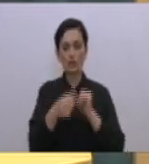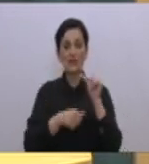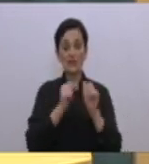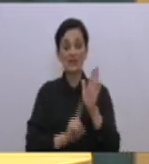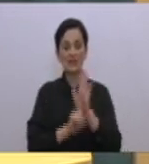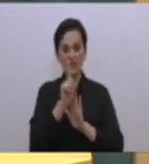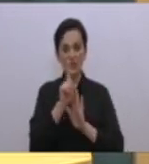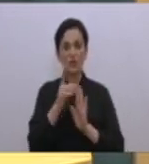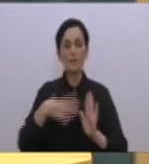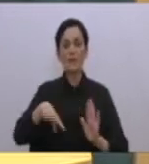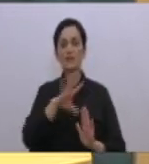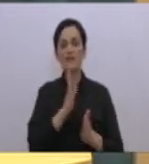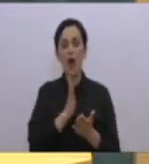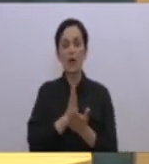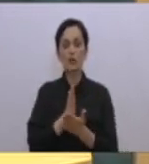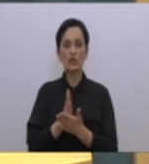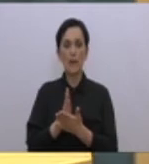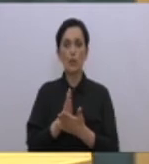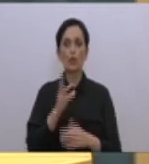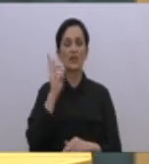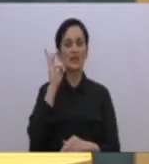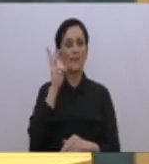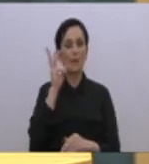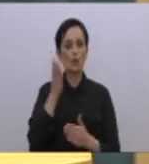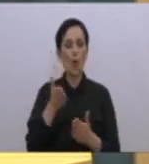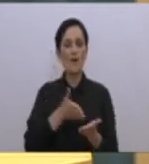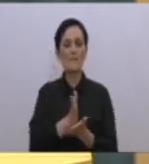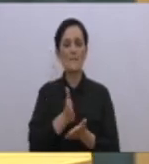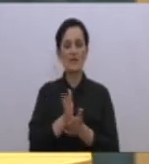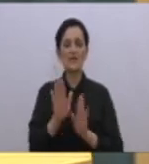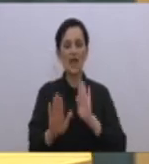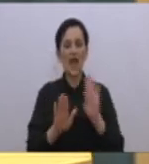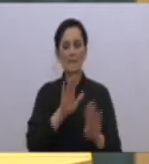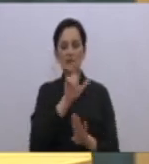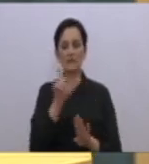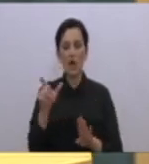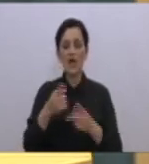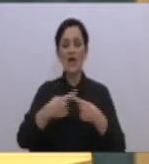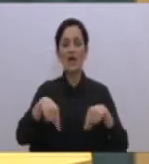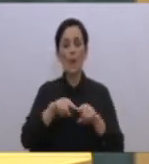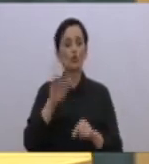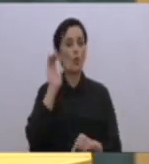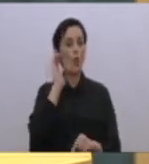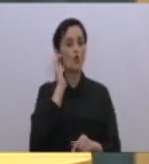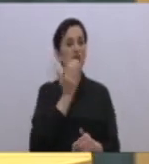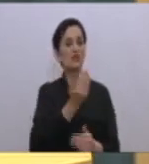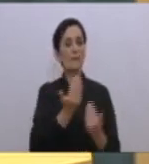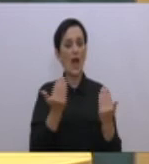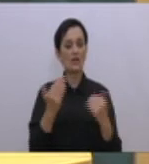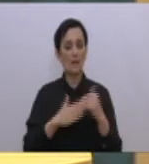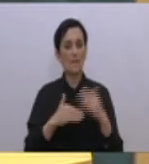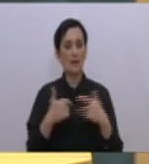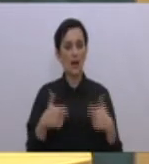წლიდან დანერგა საქართველოში არსებული დიპლომატიური მისიების ხელმძღვანელების საკომიტეტო მოსმენების